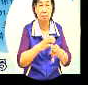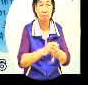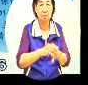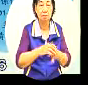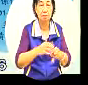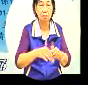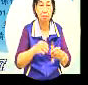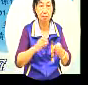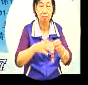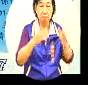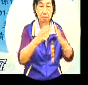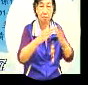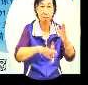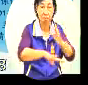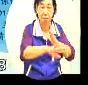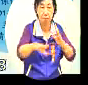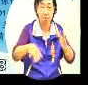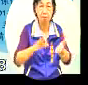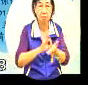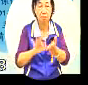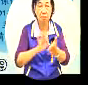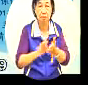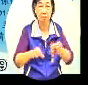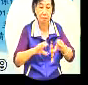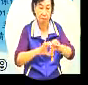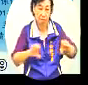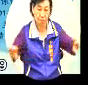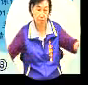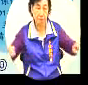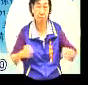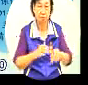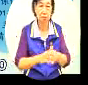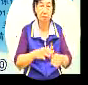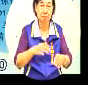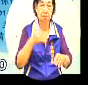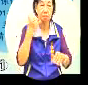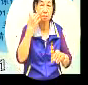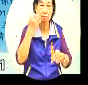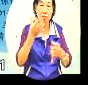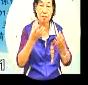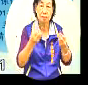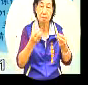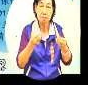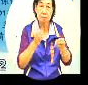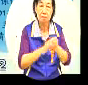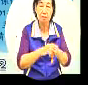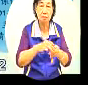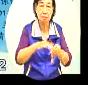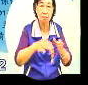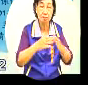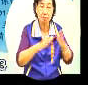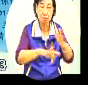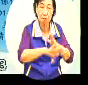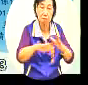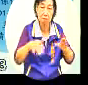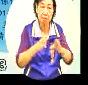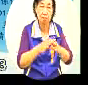户要收费，那么未完成污水接管的住户呢不列入收费对